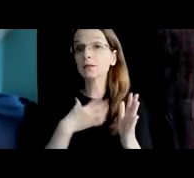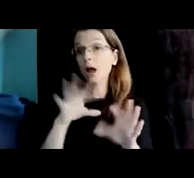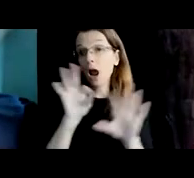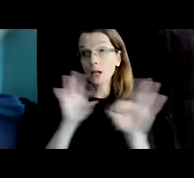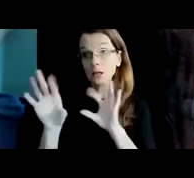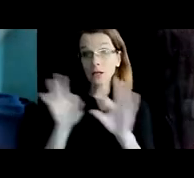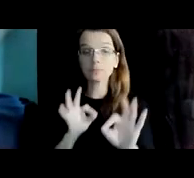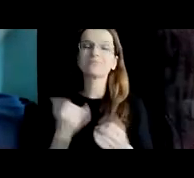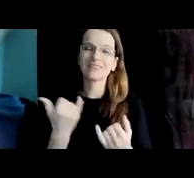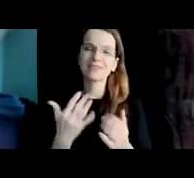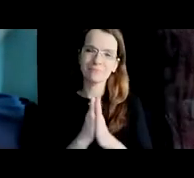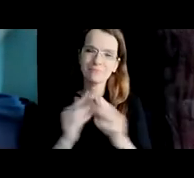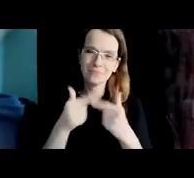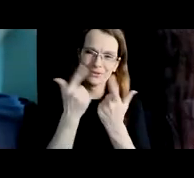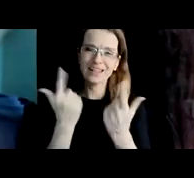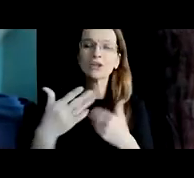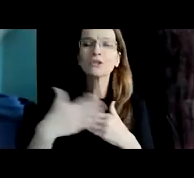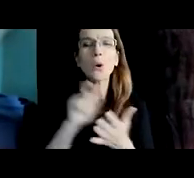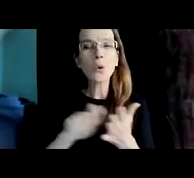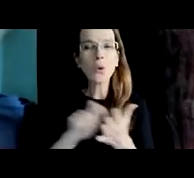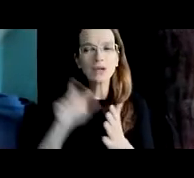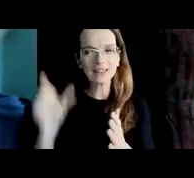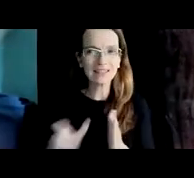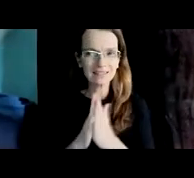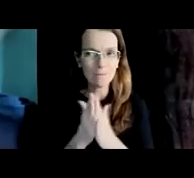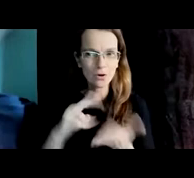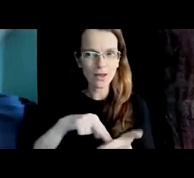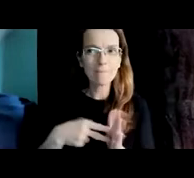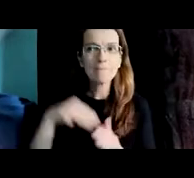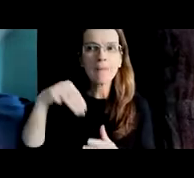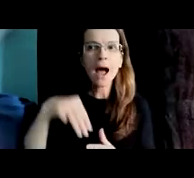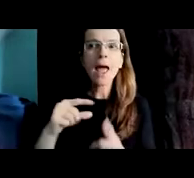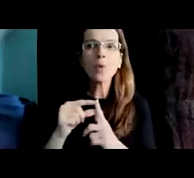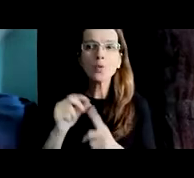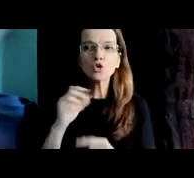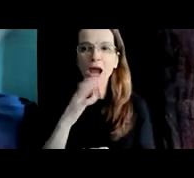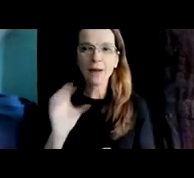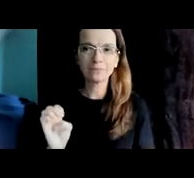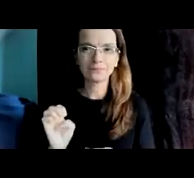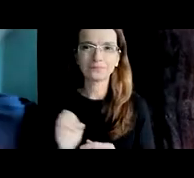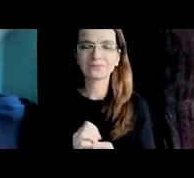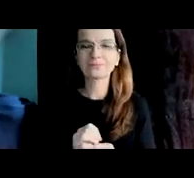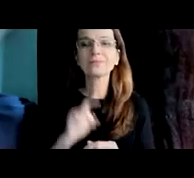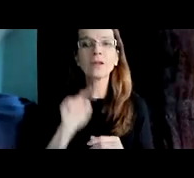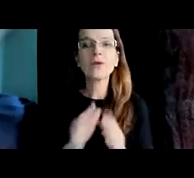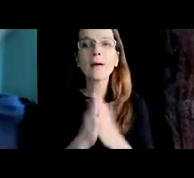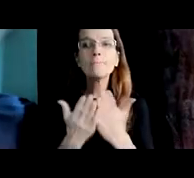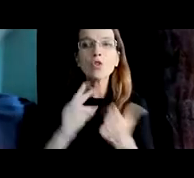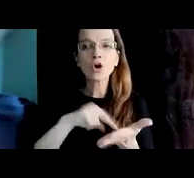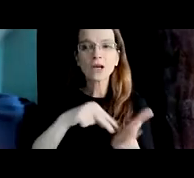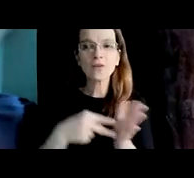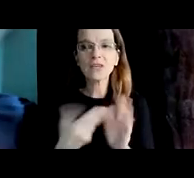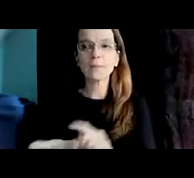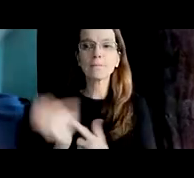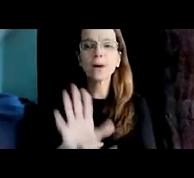tem, pa prosim, da pojasni sourednica monografije Maja Povše. V monografiji je predstavljenih